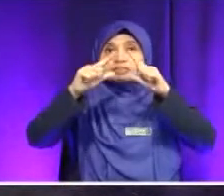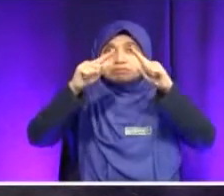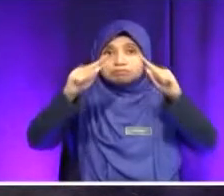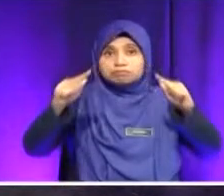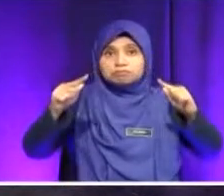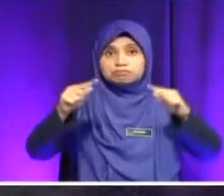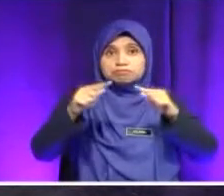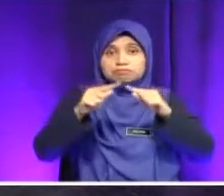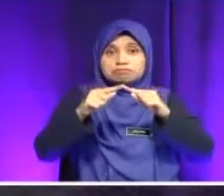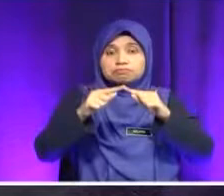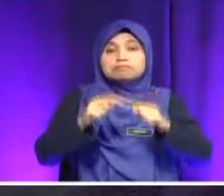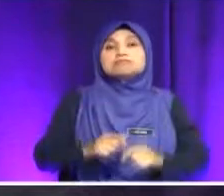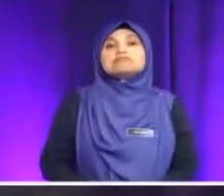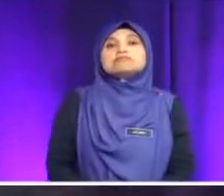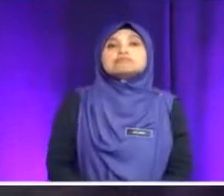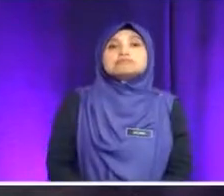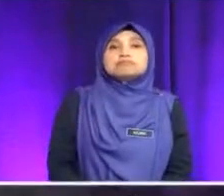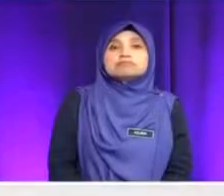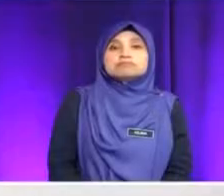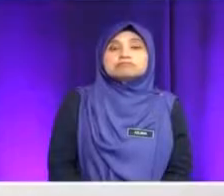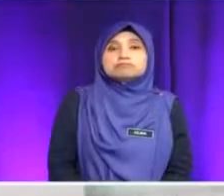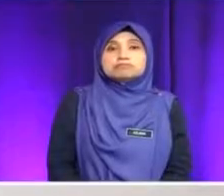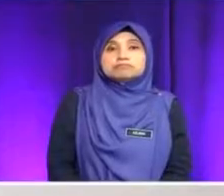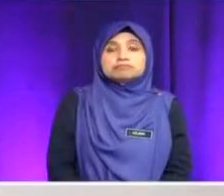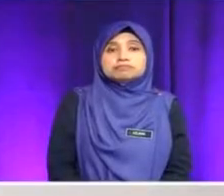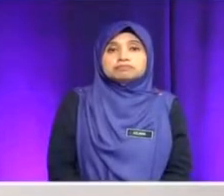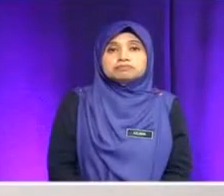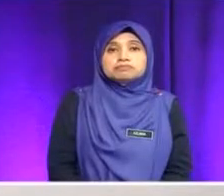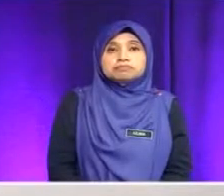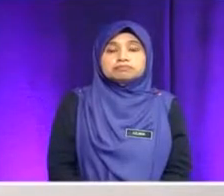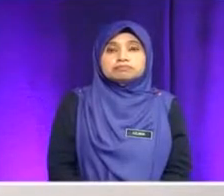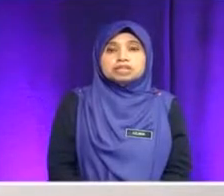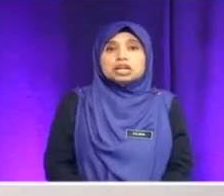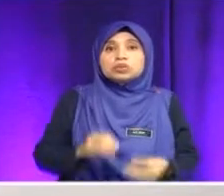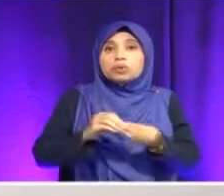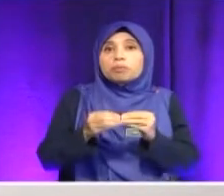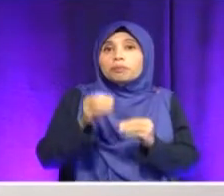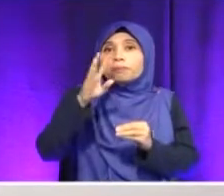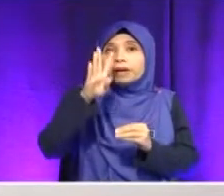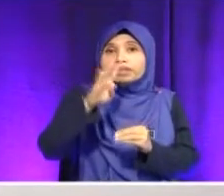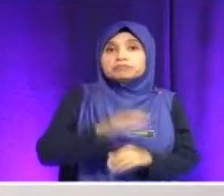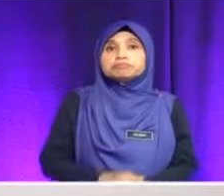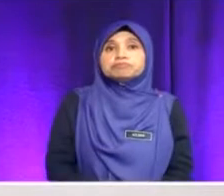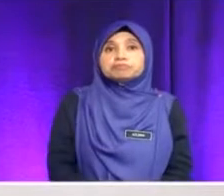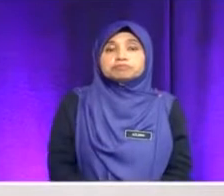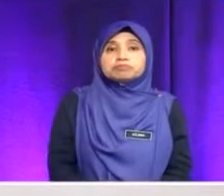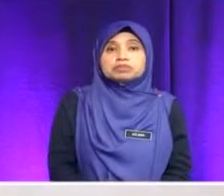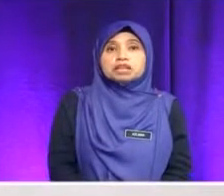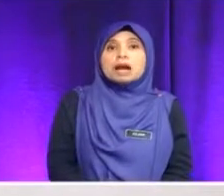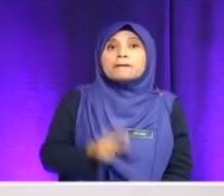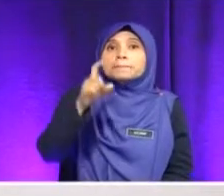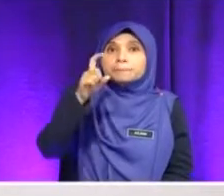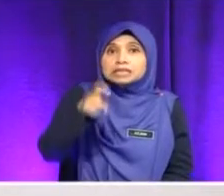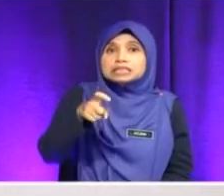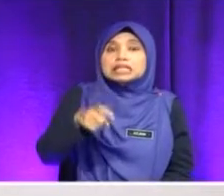ini segitiga paint Oke kemudian langkah yang Hai pastikan